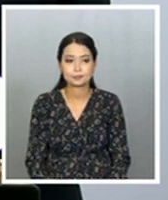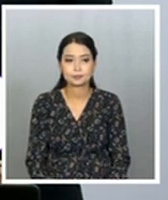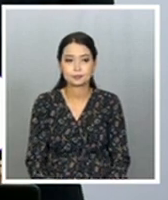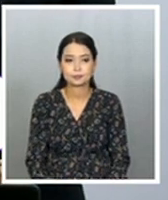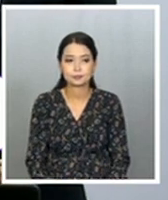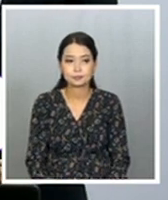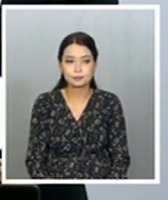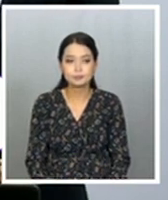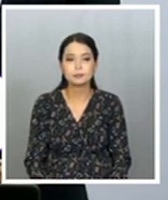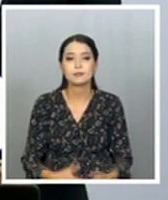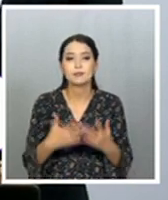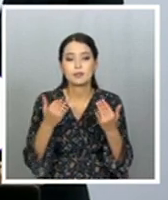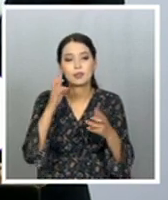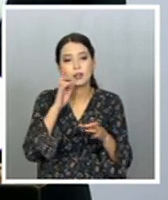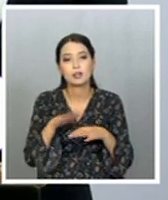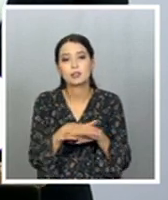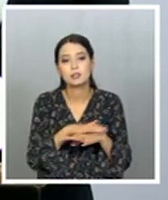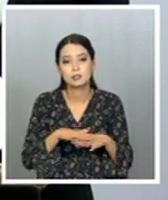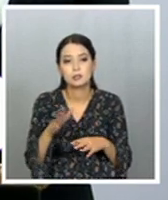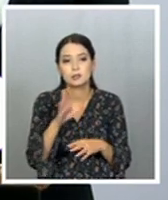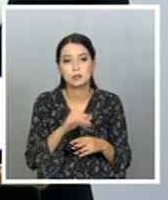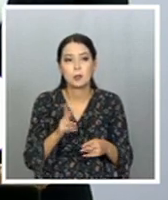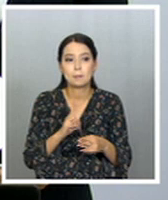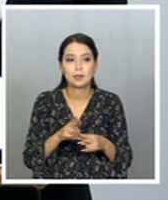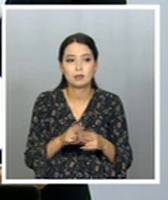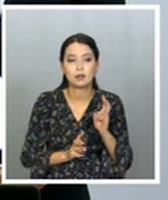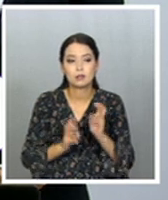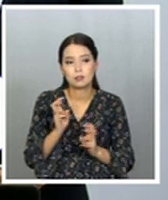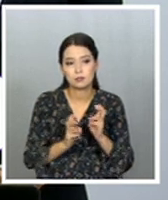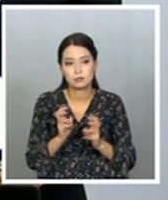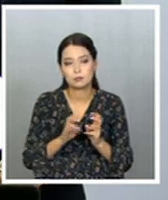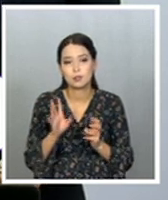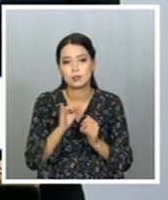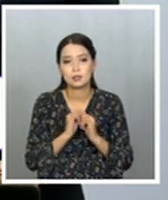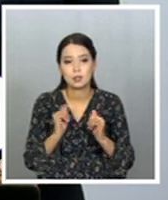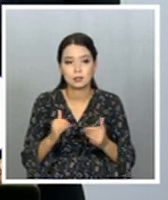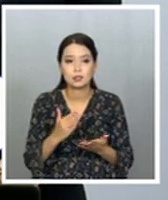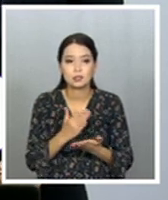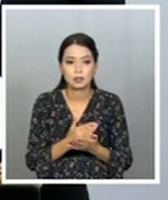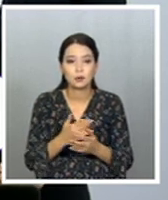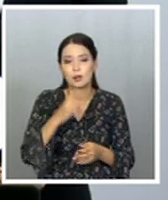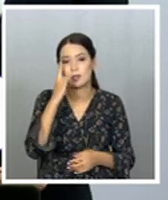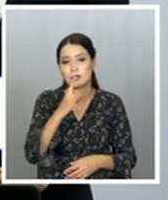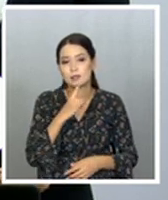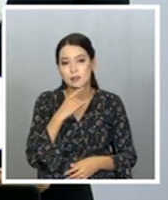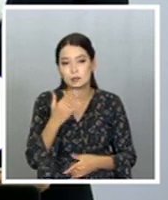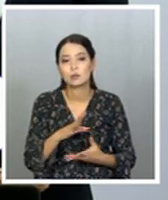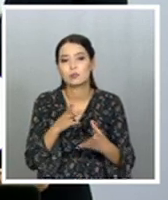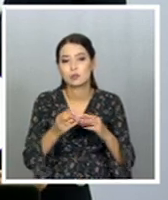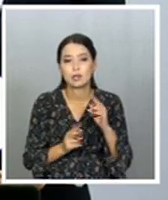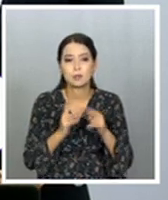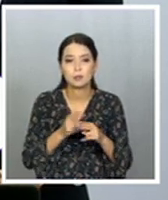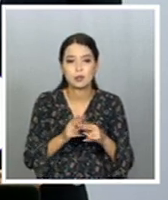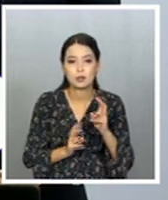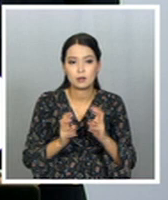Жалпы еліміздің экономикасы металл өндірісінсіз дамый алмайды. Яғни Қазақстанда жалпы металл өндірісі